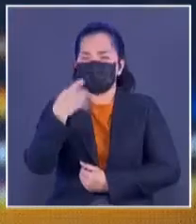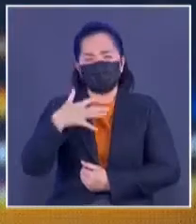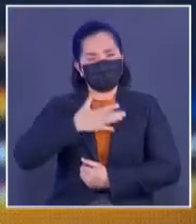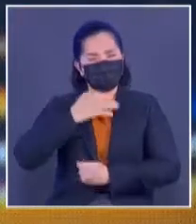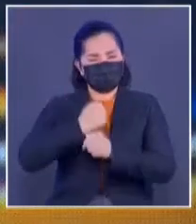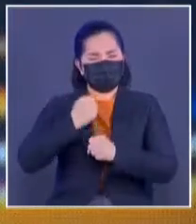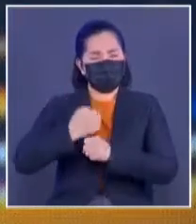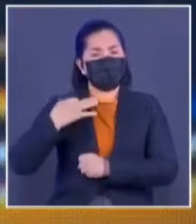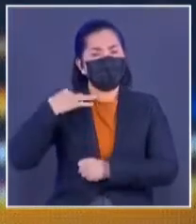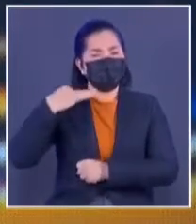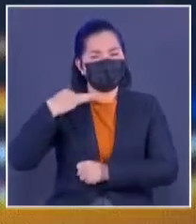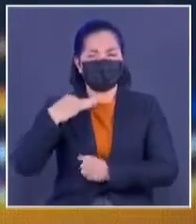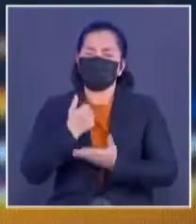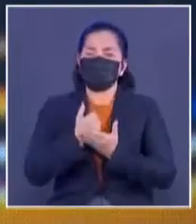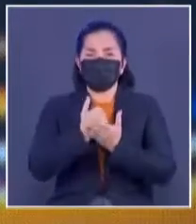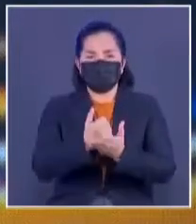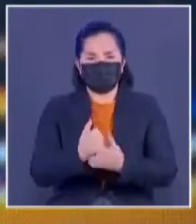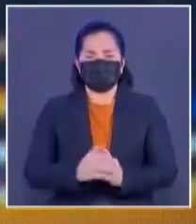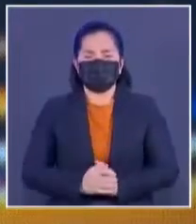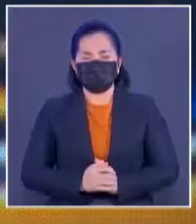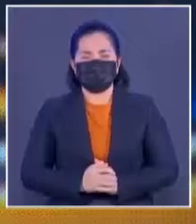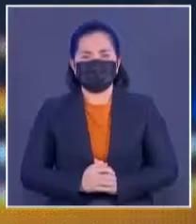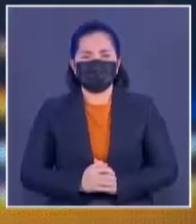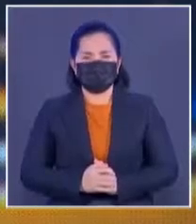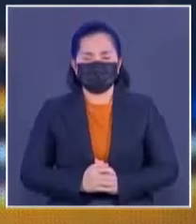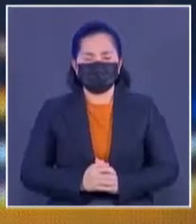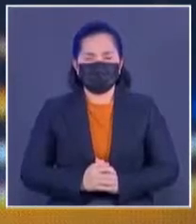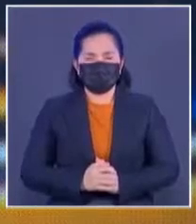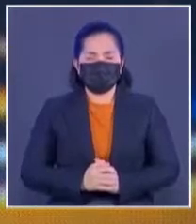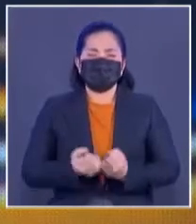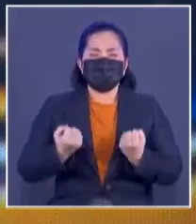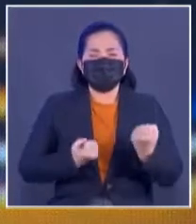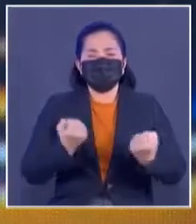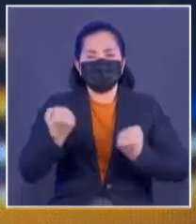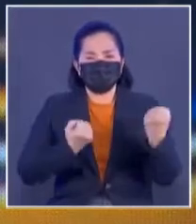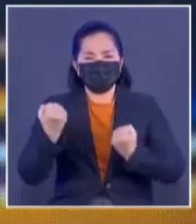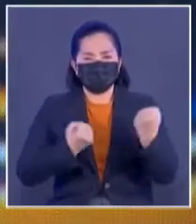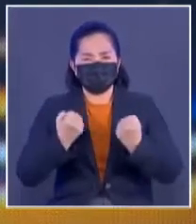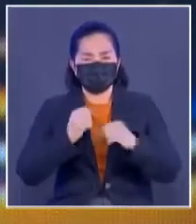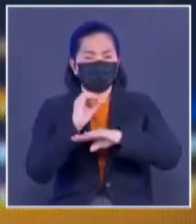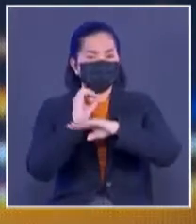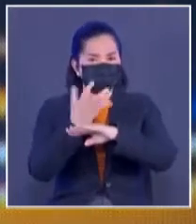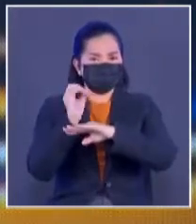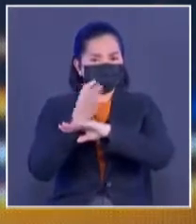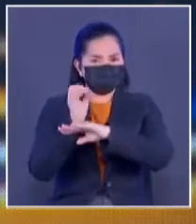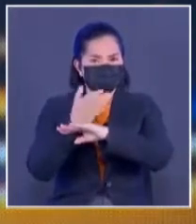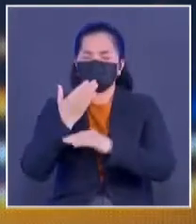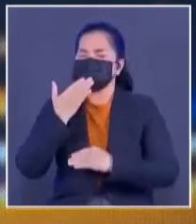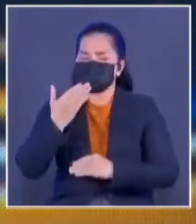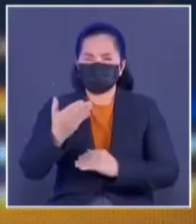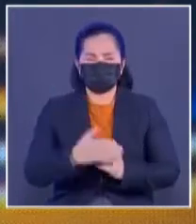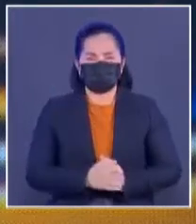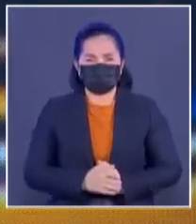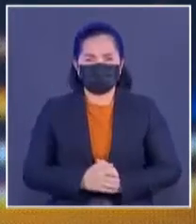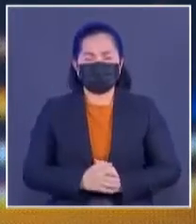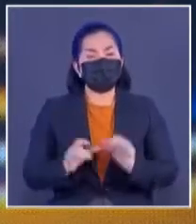ยเป็นกู้ภัยของกู้ภัยดังเลยครับแล้วก็สวมรอยขับรถมาเปิดไฟฉุกเฉินมาตลอดทางครับ